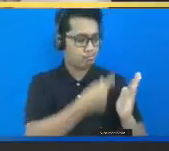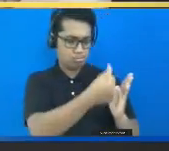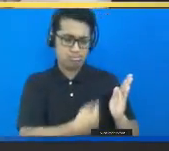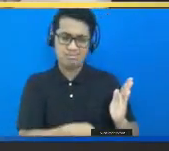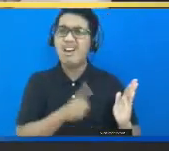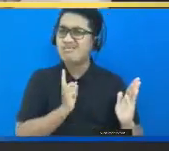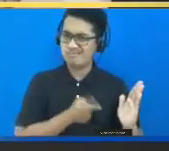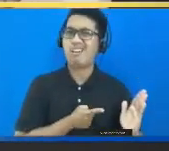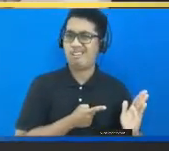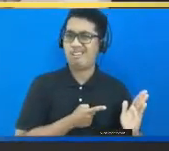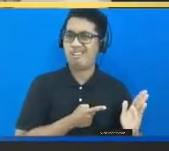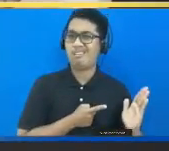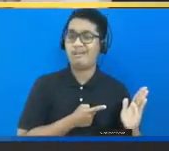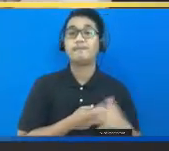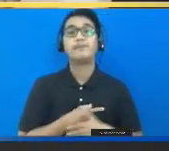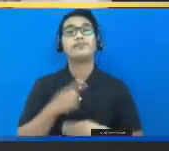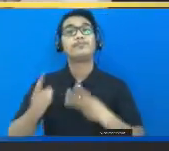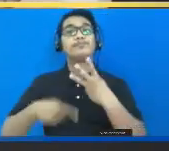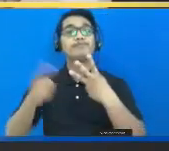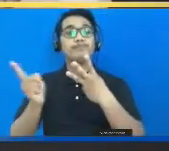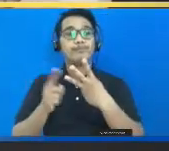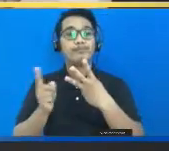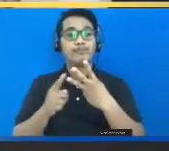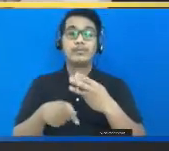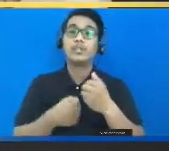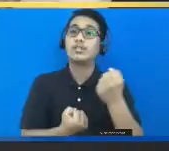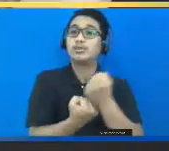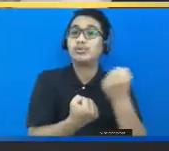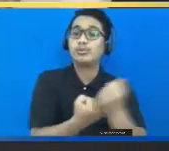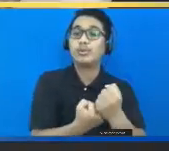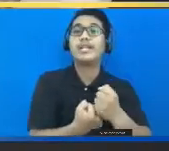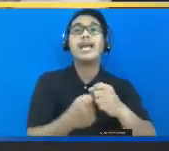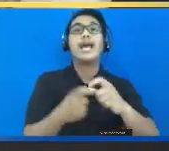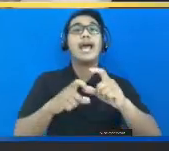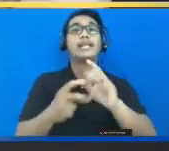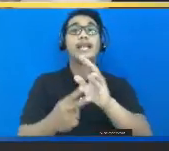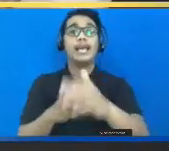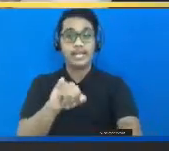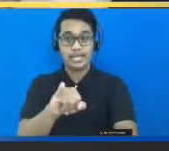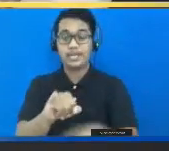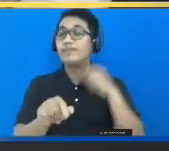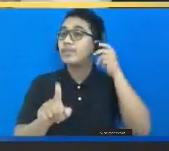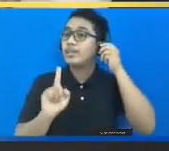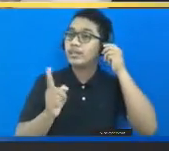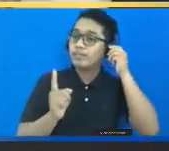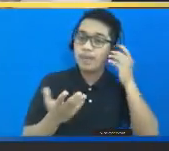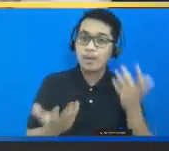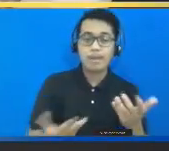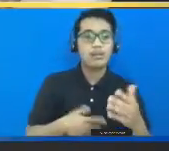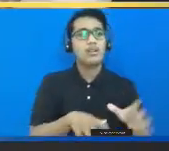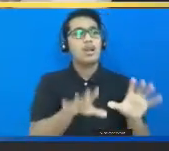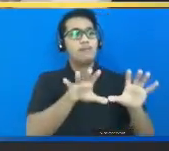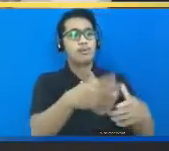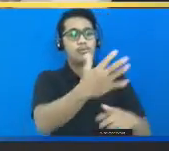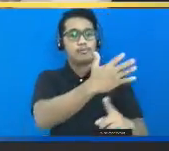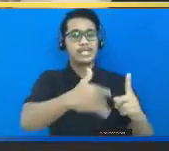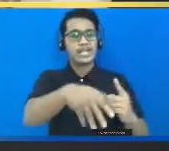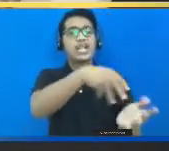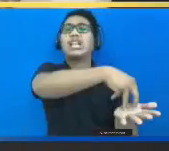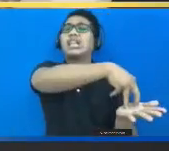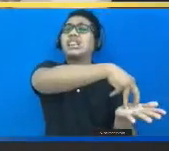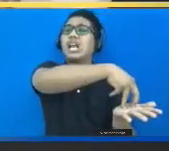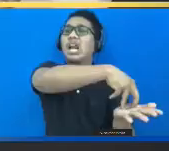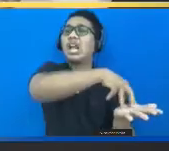ada ya kemudian yang ketiga itu adalah support kepada SM yg karena mereka ini penerbal mereka bukan fixed